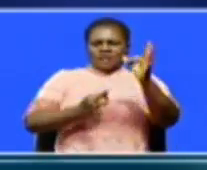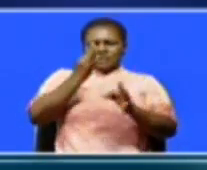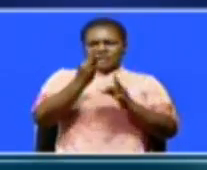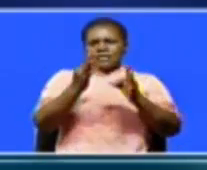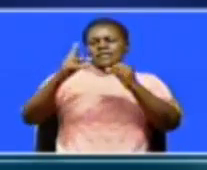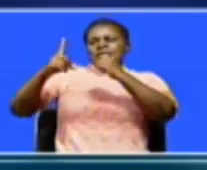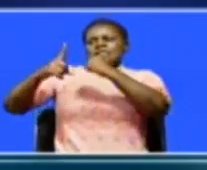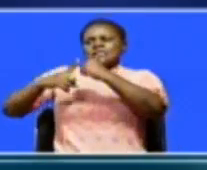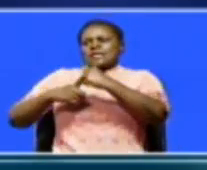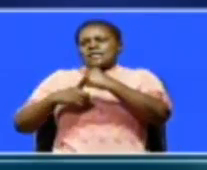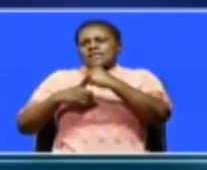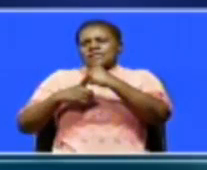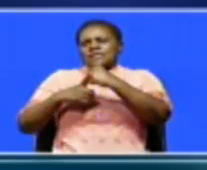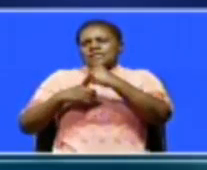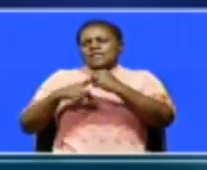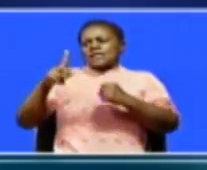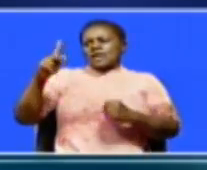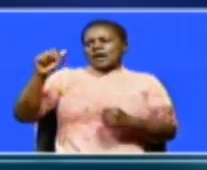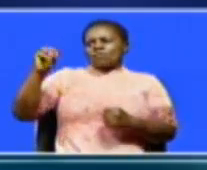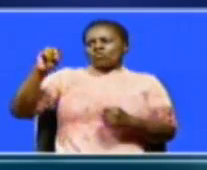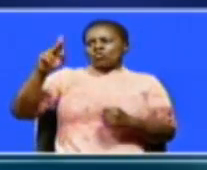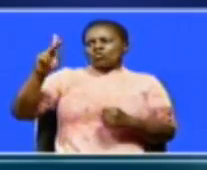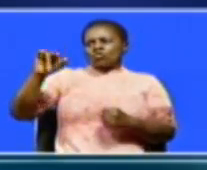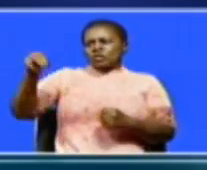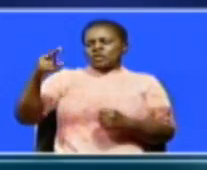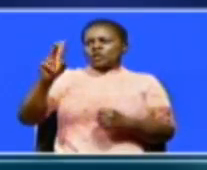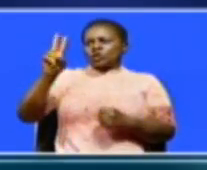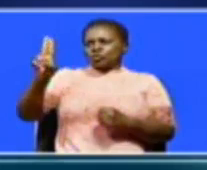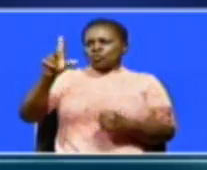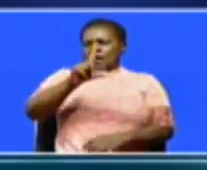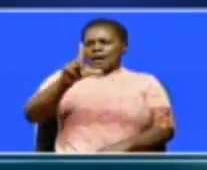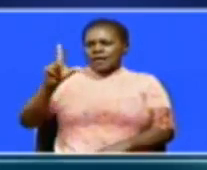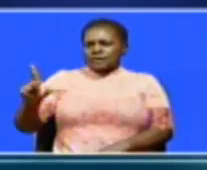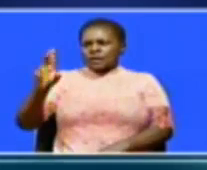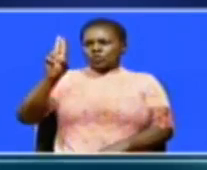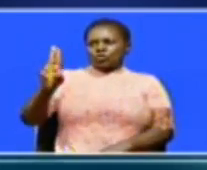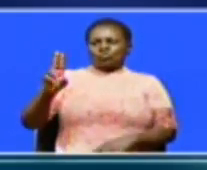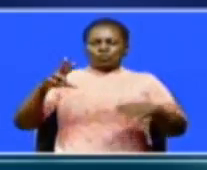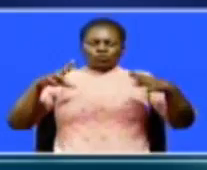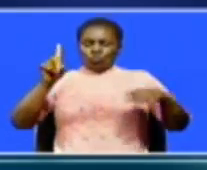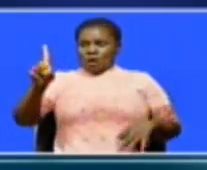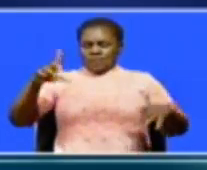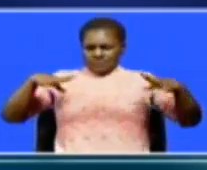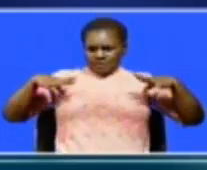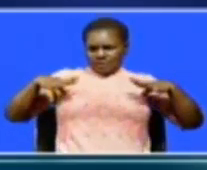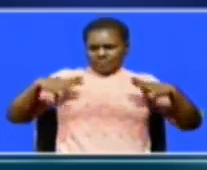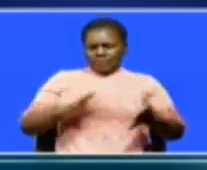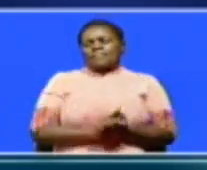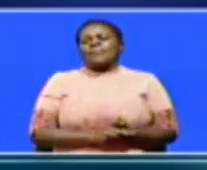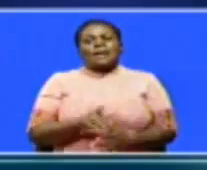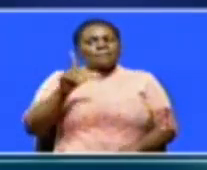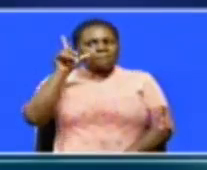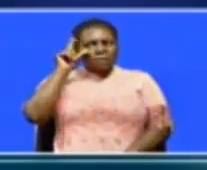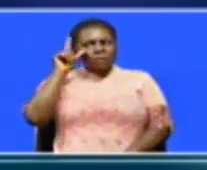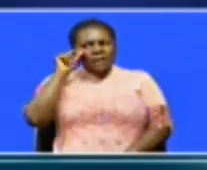6, Kamkunji 2, Langata 2 and Starehe 1. In